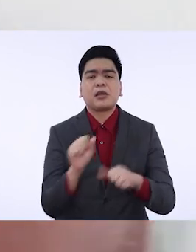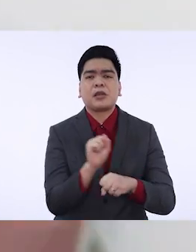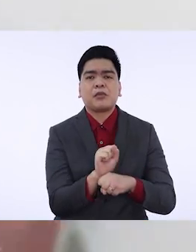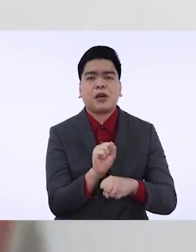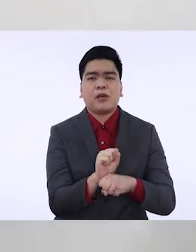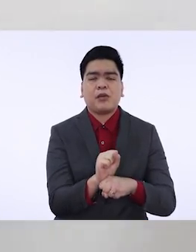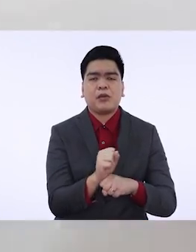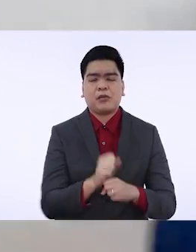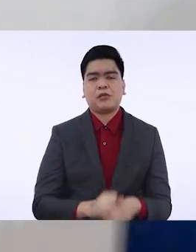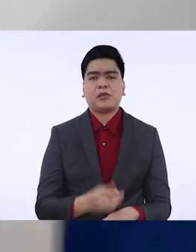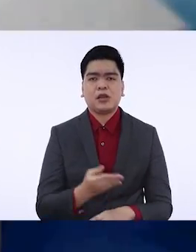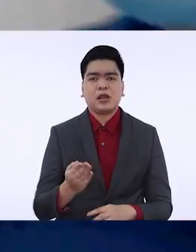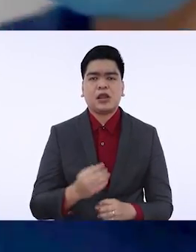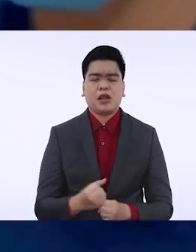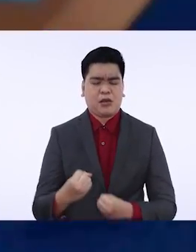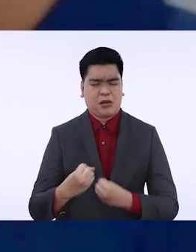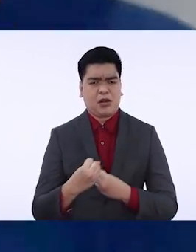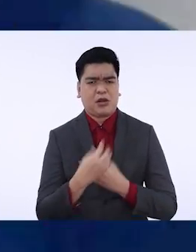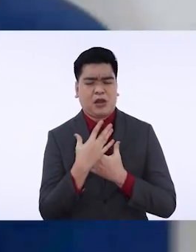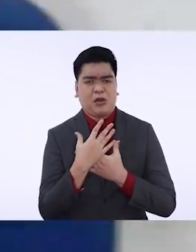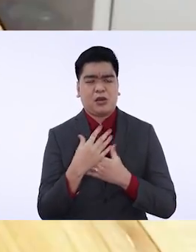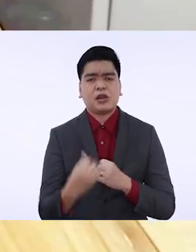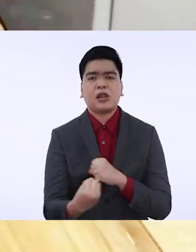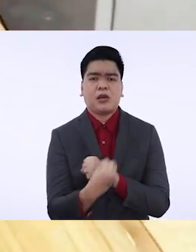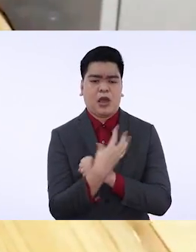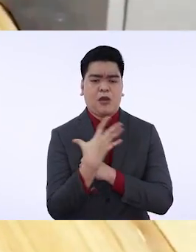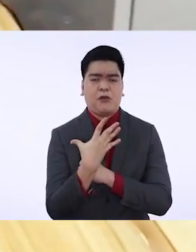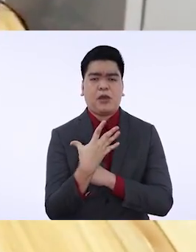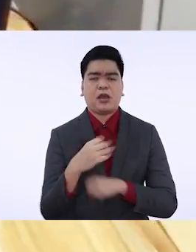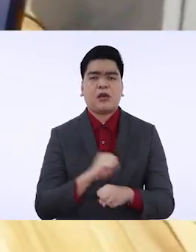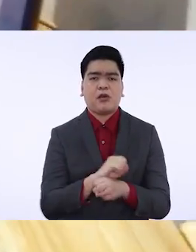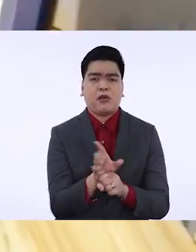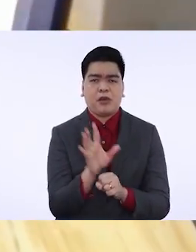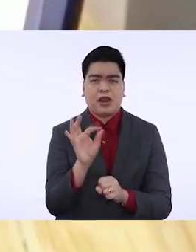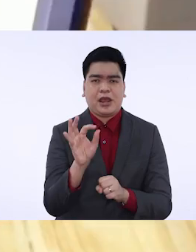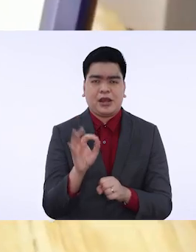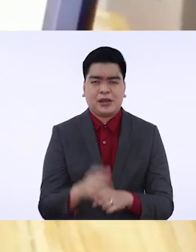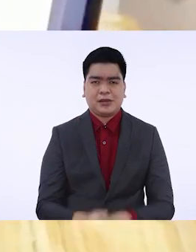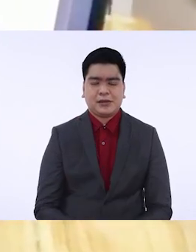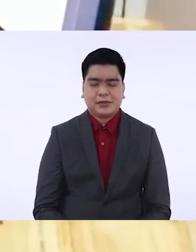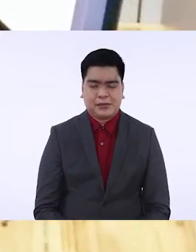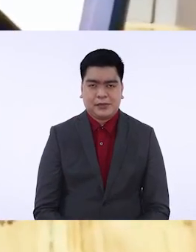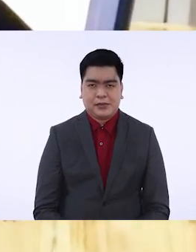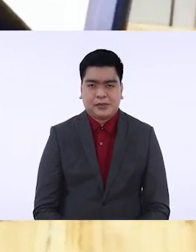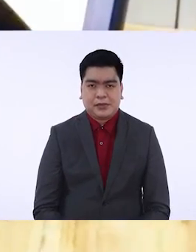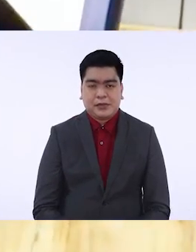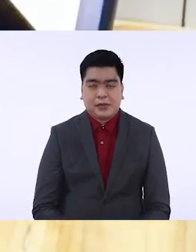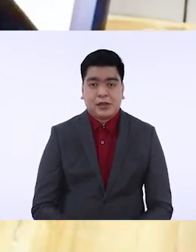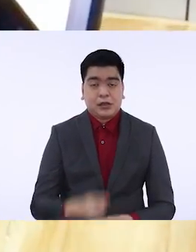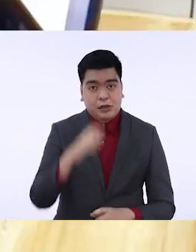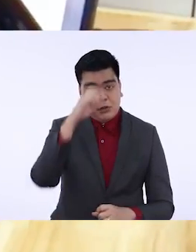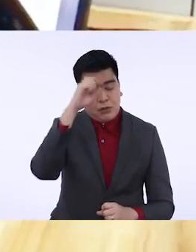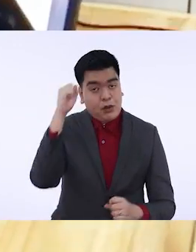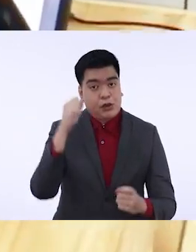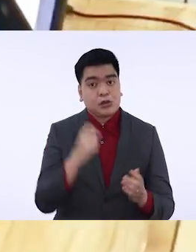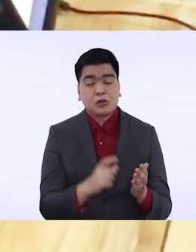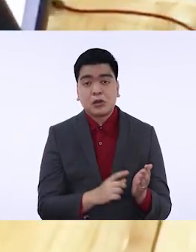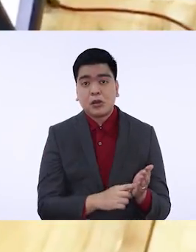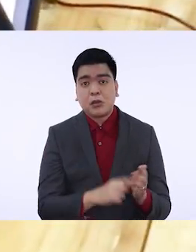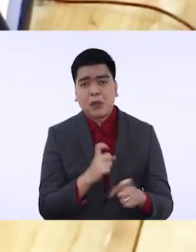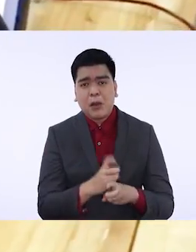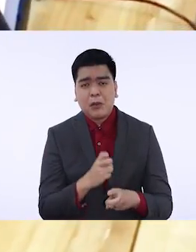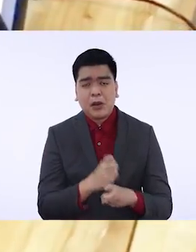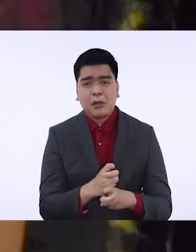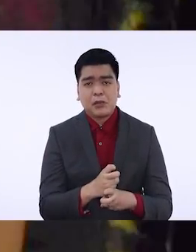nito sa takot na madapuan o mahawaan ng sakit na COVID-19. Dahil sa mga suliranin na ito,